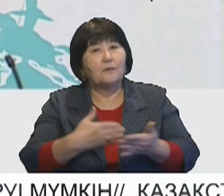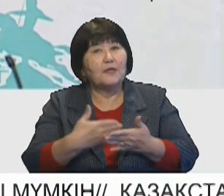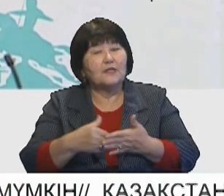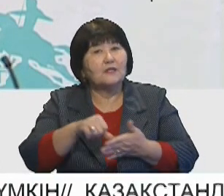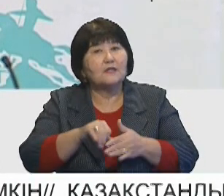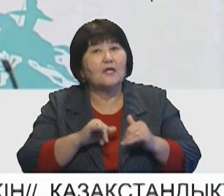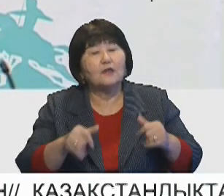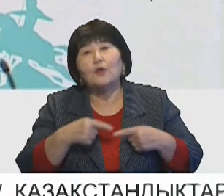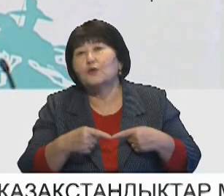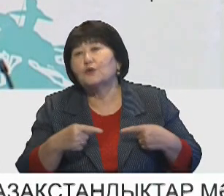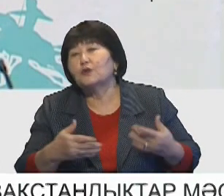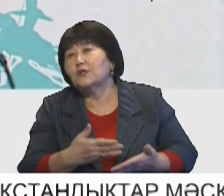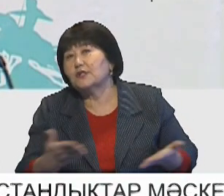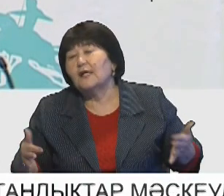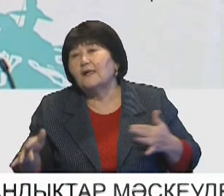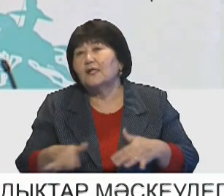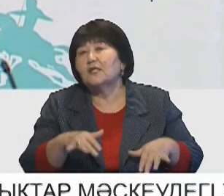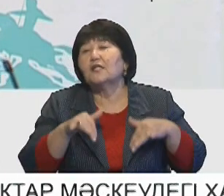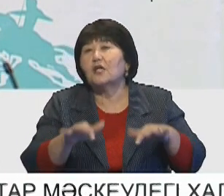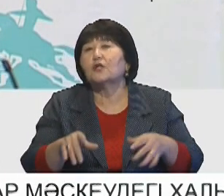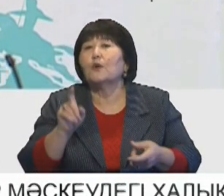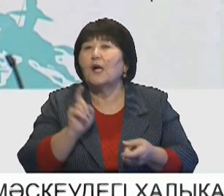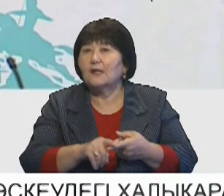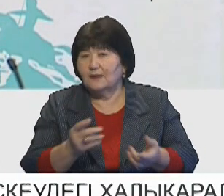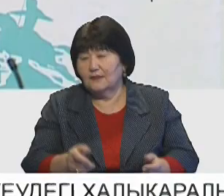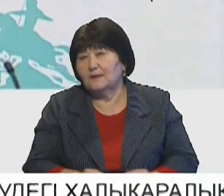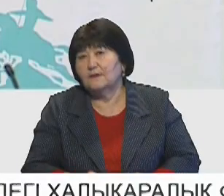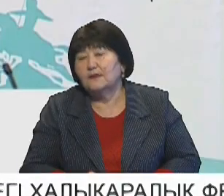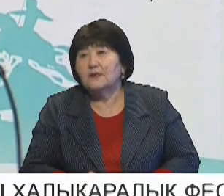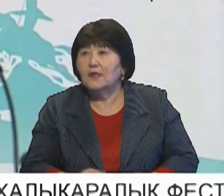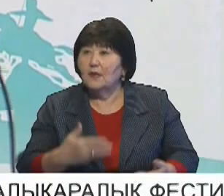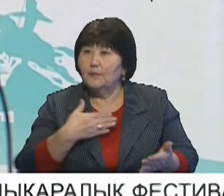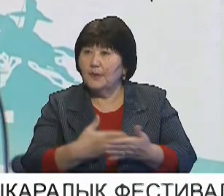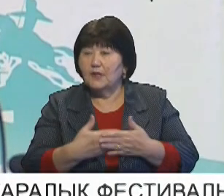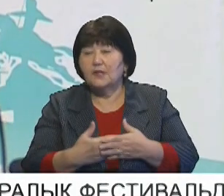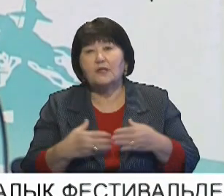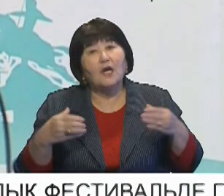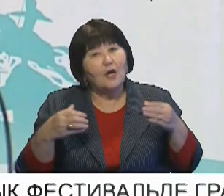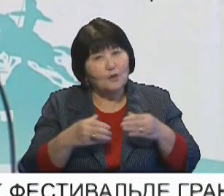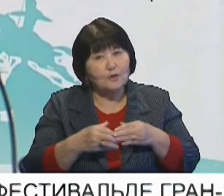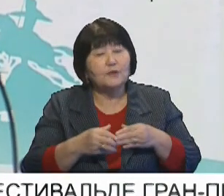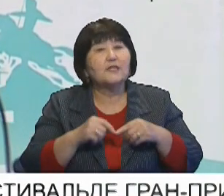арттыру, түрлі жаңағы іс-шара жасау арқылы белсенділікке, ауызбіршілікке насихаттайды.